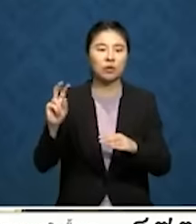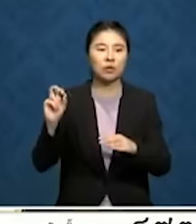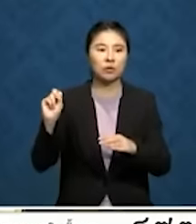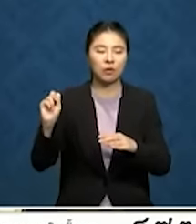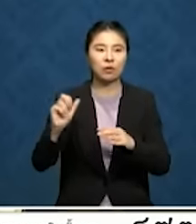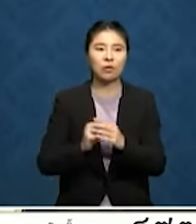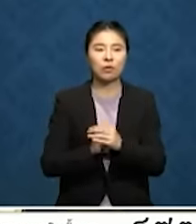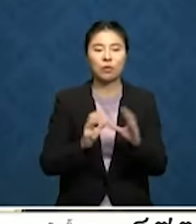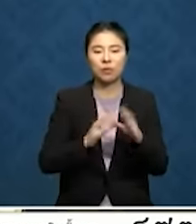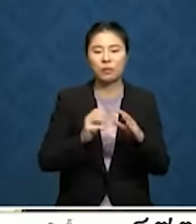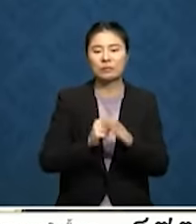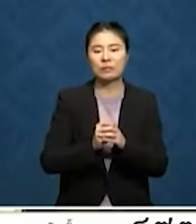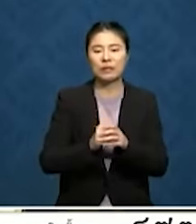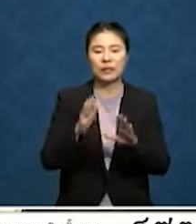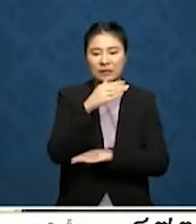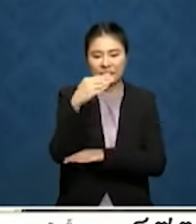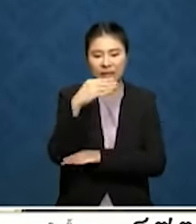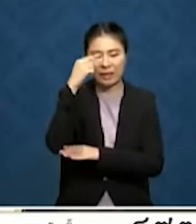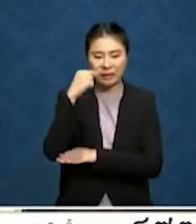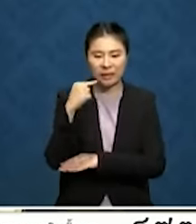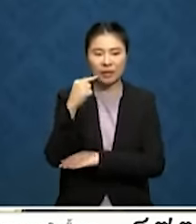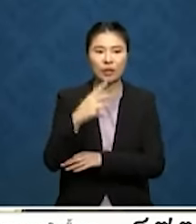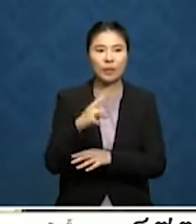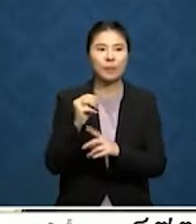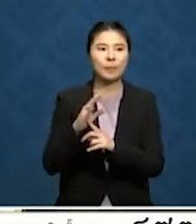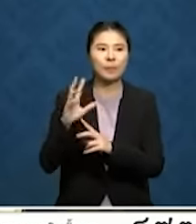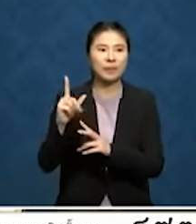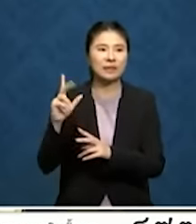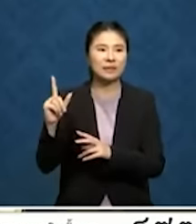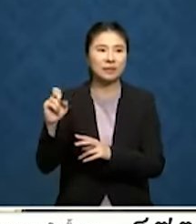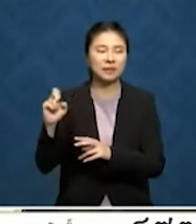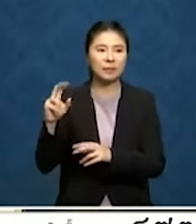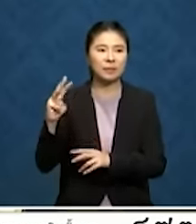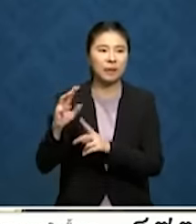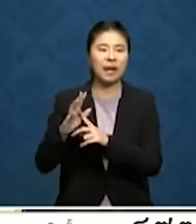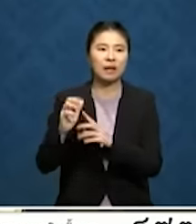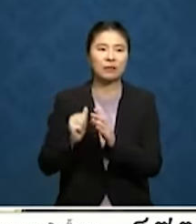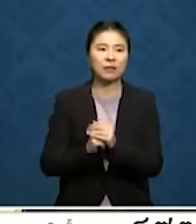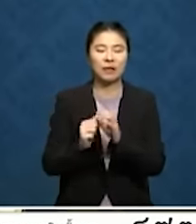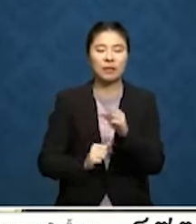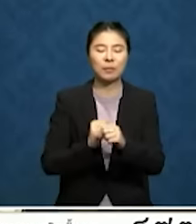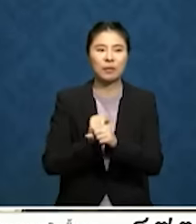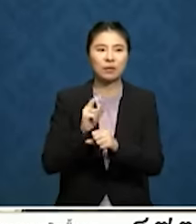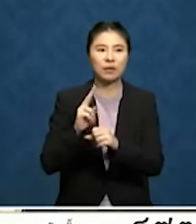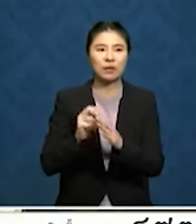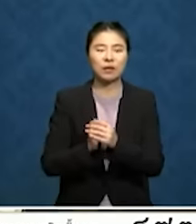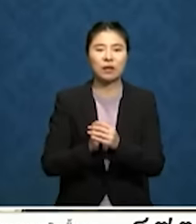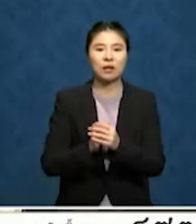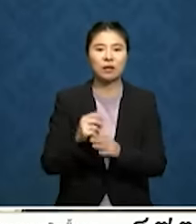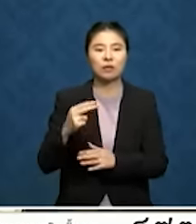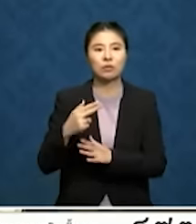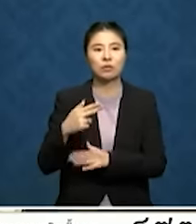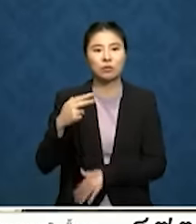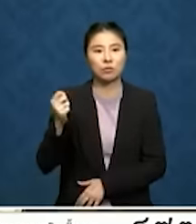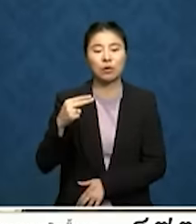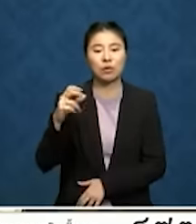การยุบพรรคชาติไทยการยุบพรรคมัชฌิมาธิปไตยในช่วงปี50และการยุบพรรคไทยรักษาชาติและพรรคอนาคตใหม่จนมาถึ